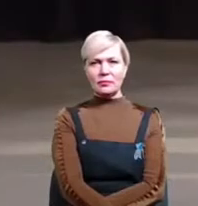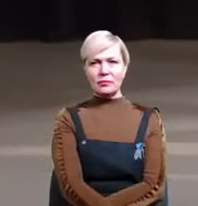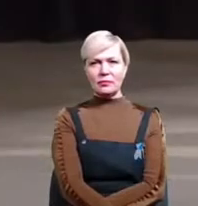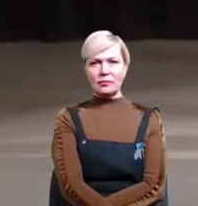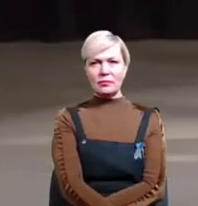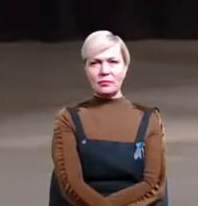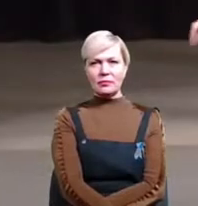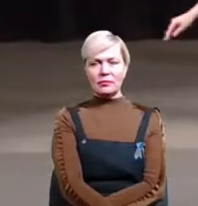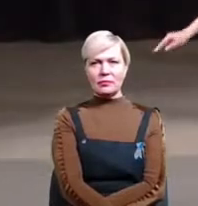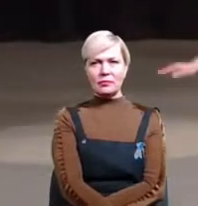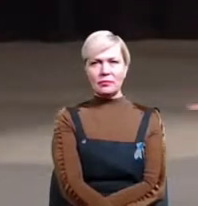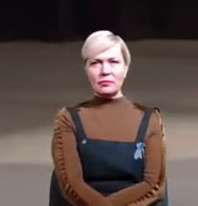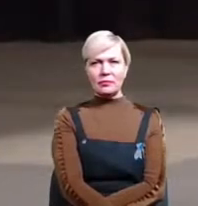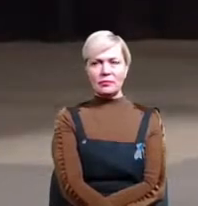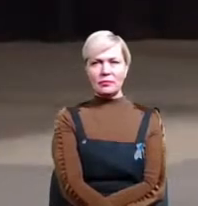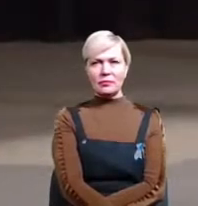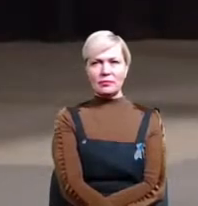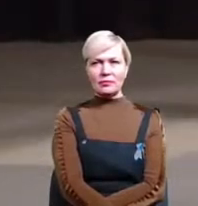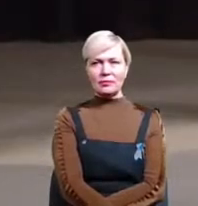Хорошо.